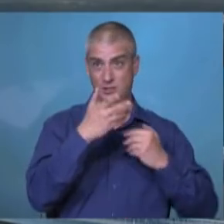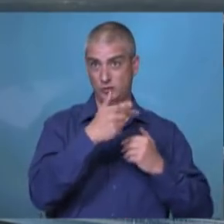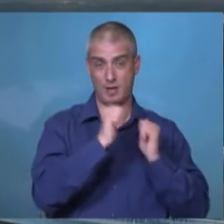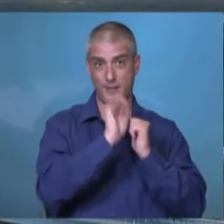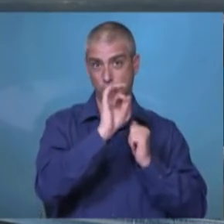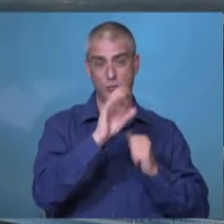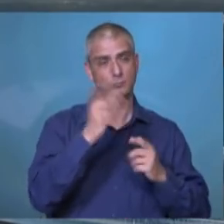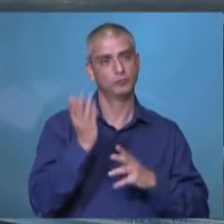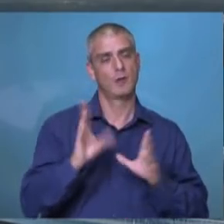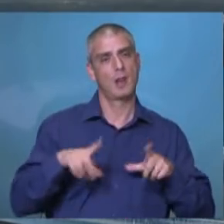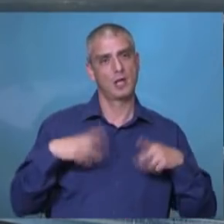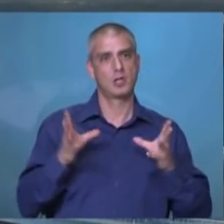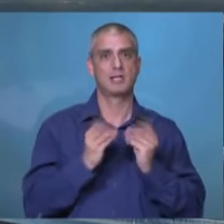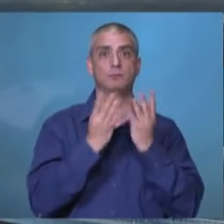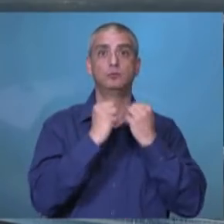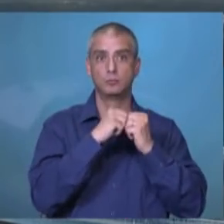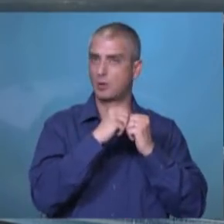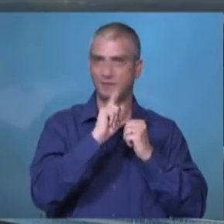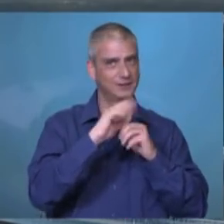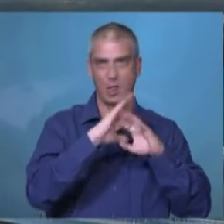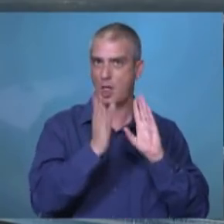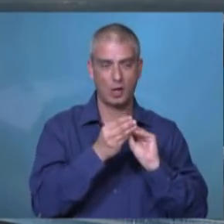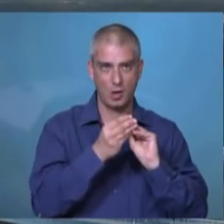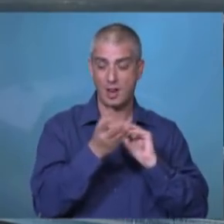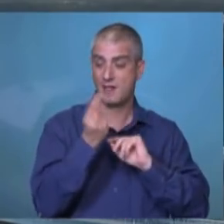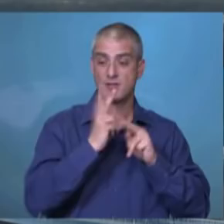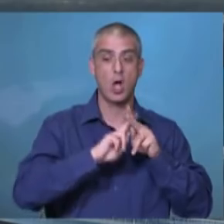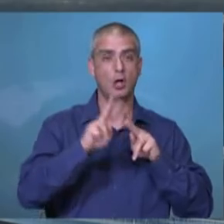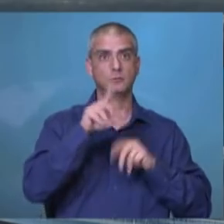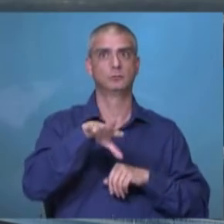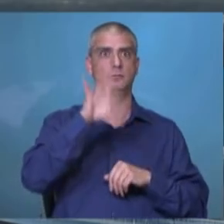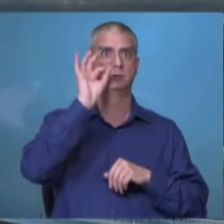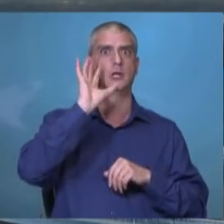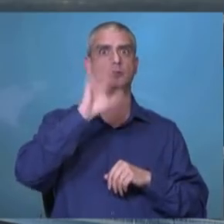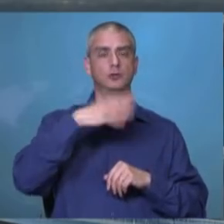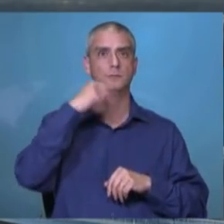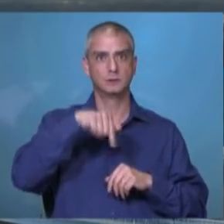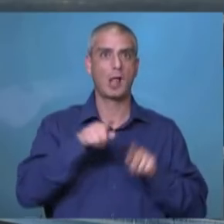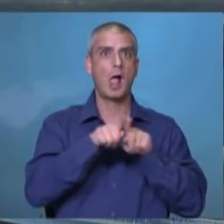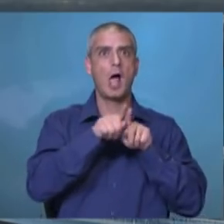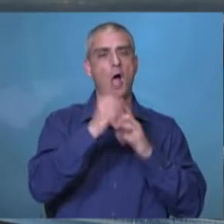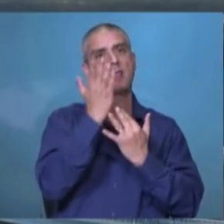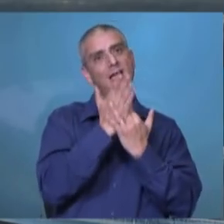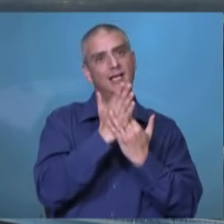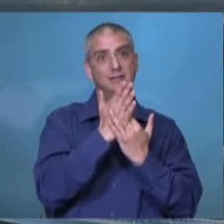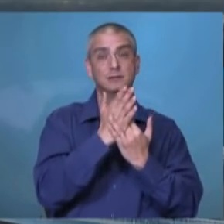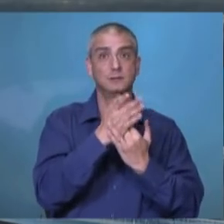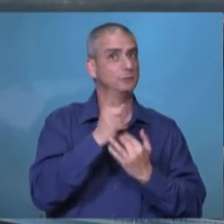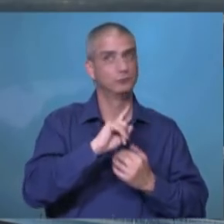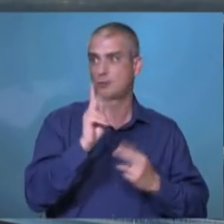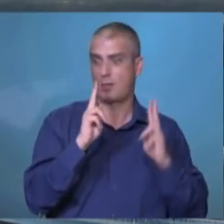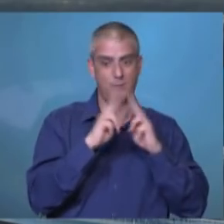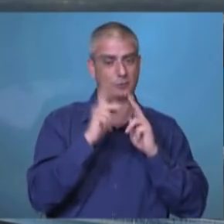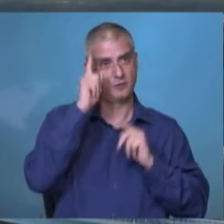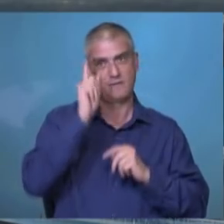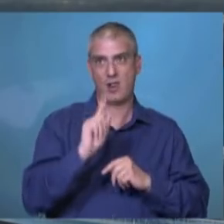כדי לחיות לצד משפחתו. וזה לא הכל. לפני חודשיים היא גילתה שיש לה בישראל אחות למחצה שמעולם לא ידע